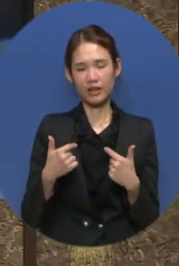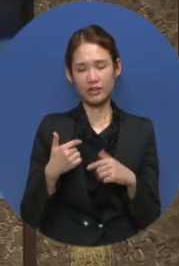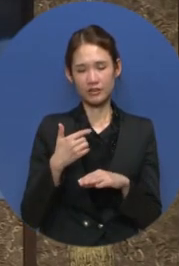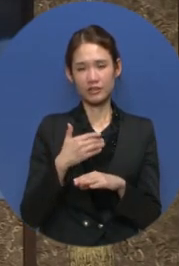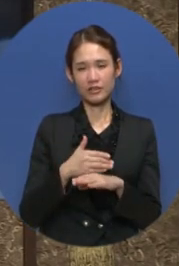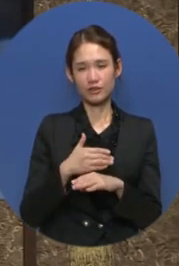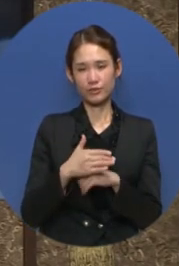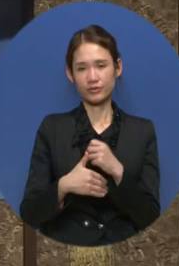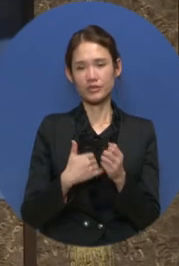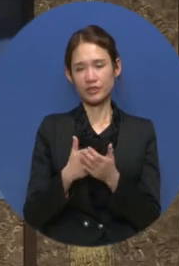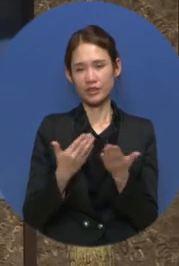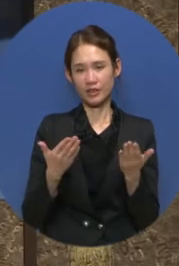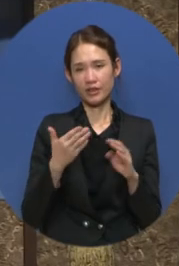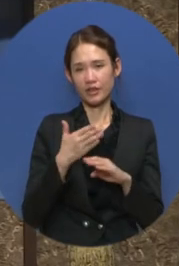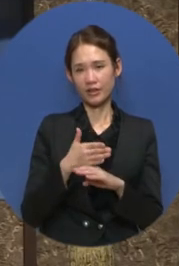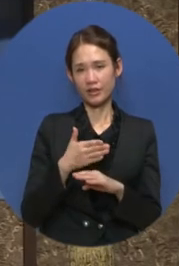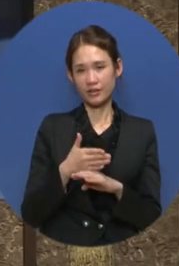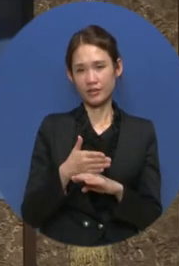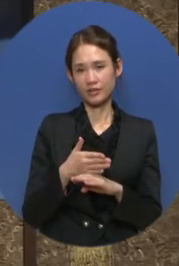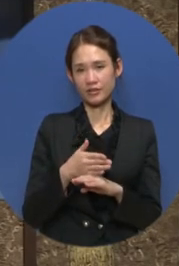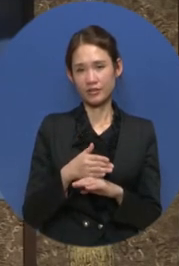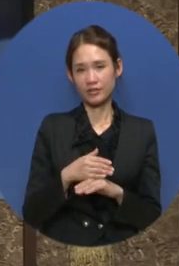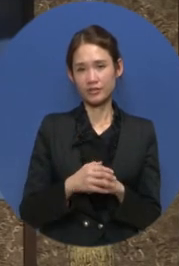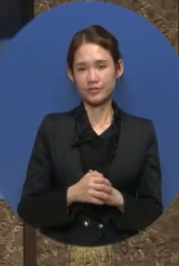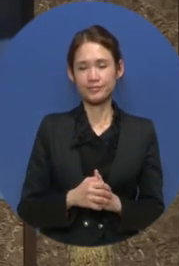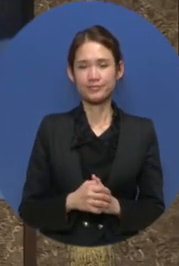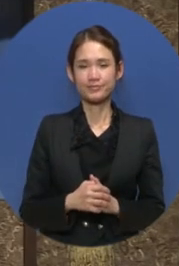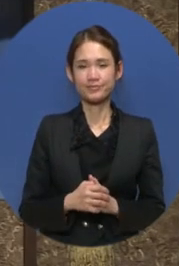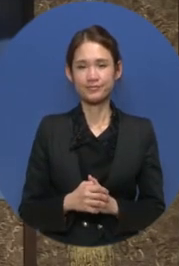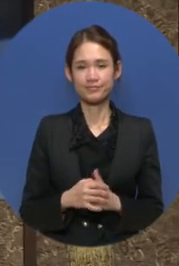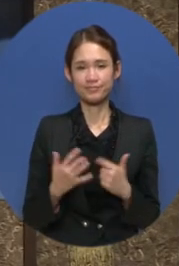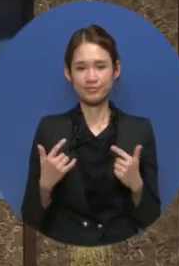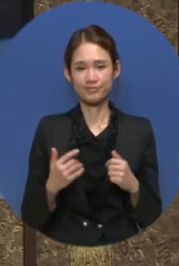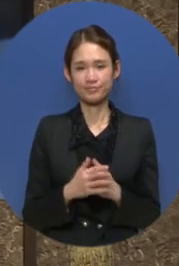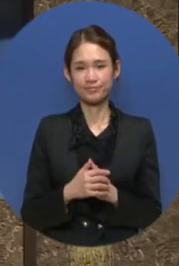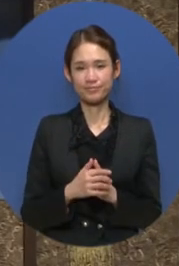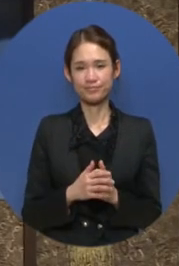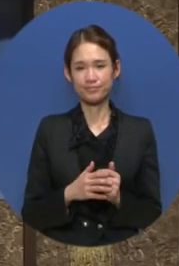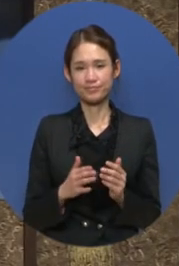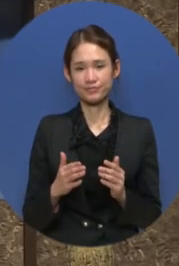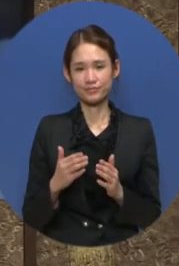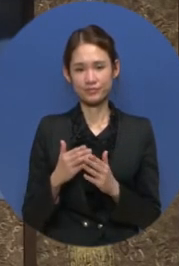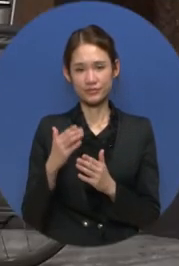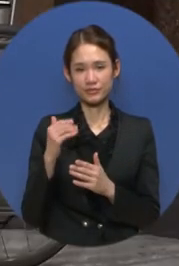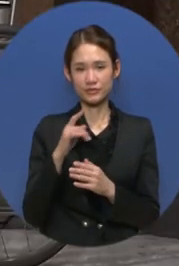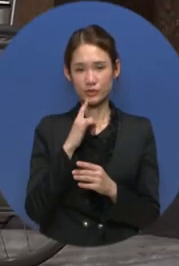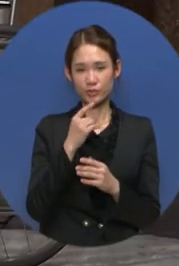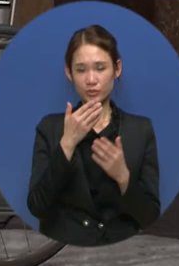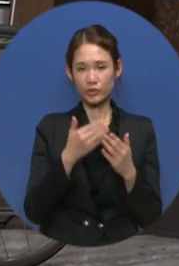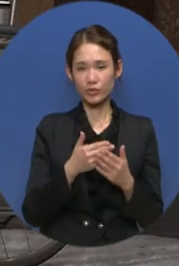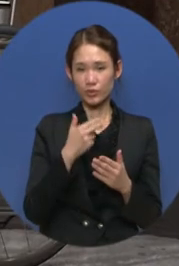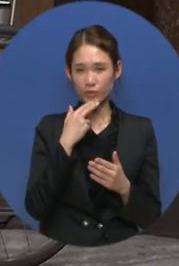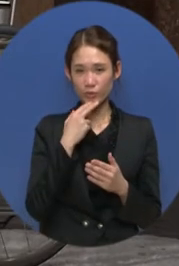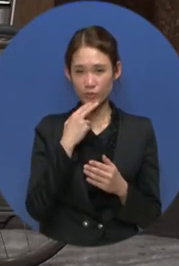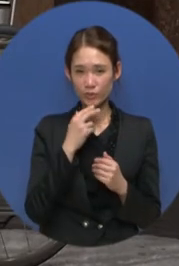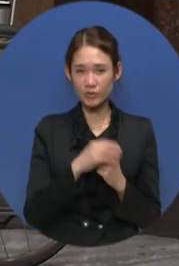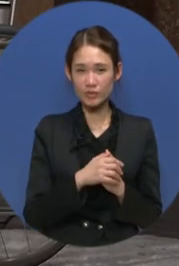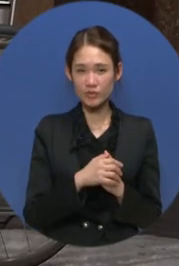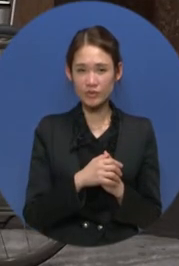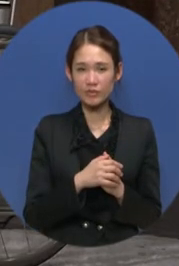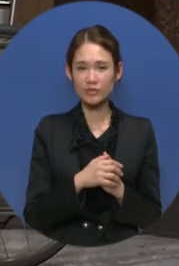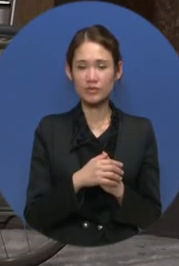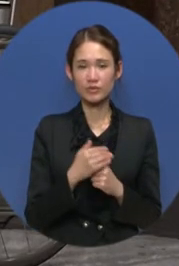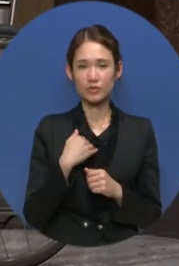정말 감사를 네. 하나님께 감사드리죠. 근데 원장님께서 그렇게